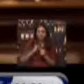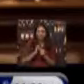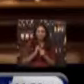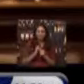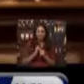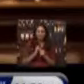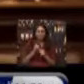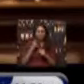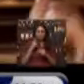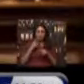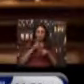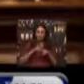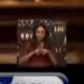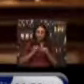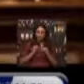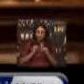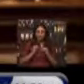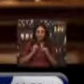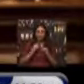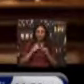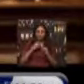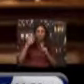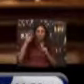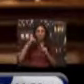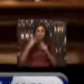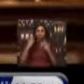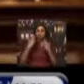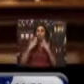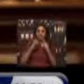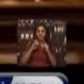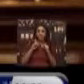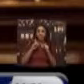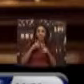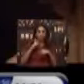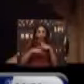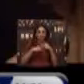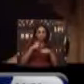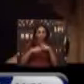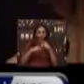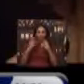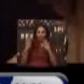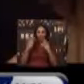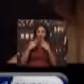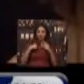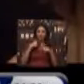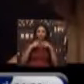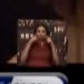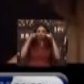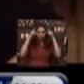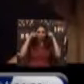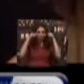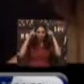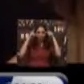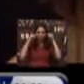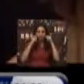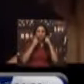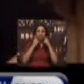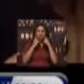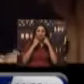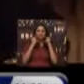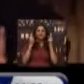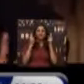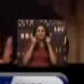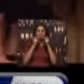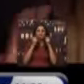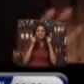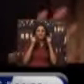كويس يعني الحقيقه. الاستاذ فاطين جاب عريس ممتاز. فالمهم اني استنى حد يقول لي ستوب،